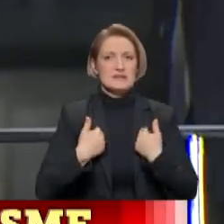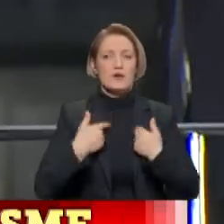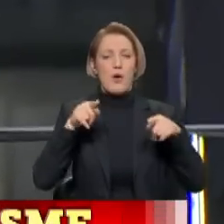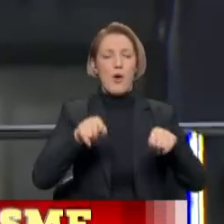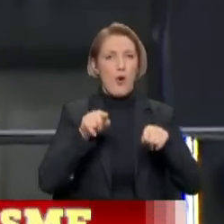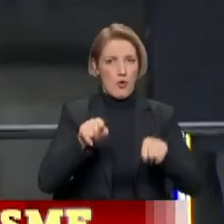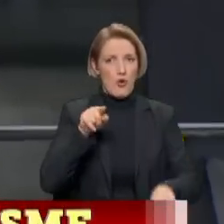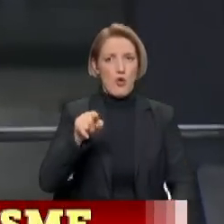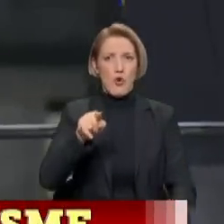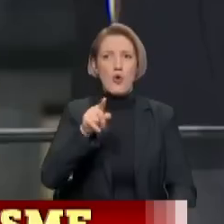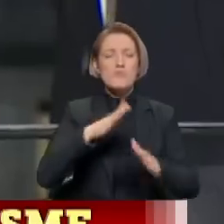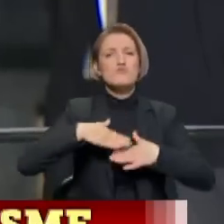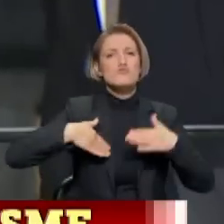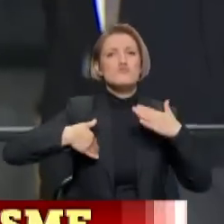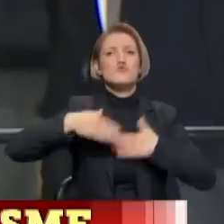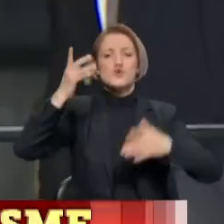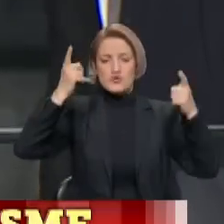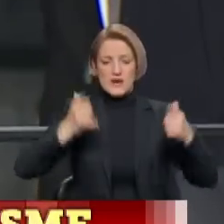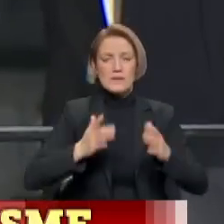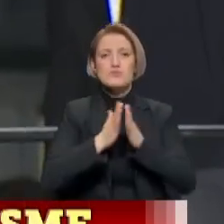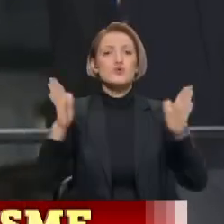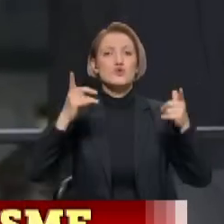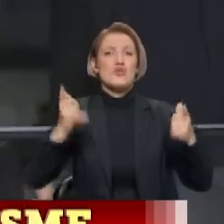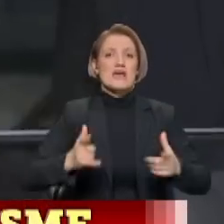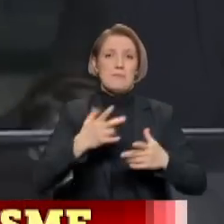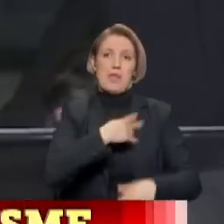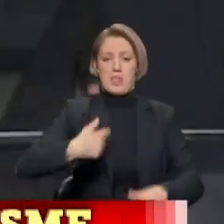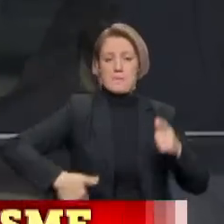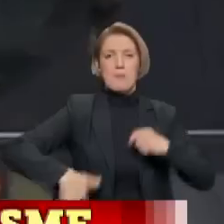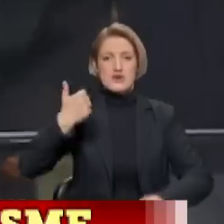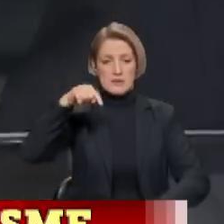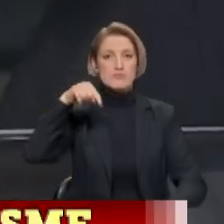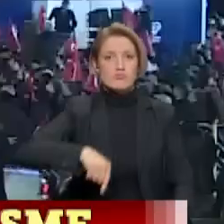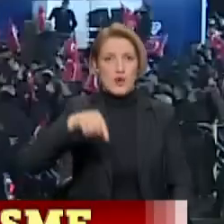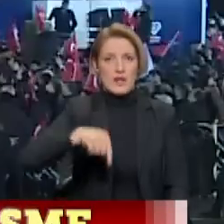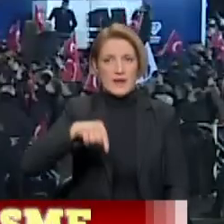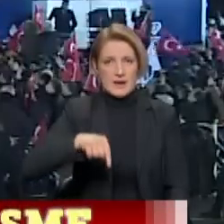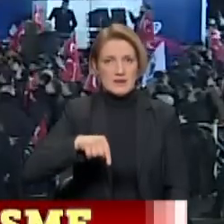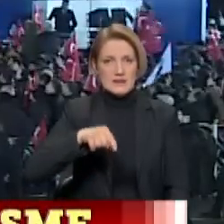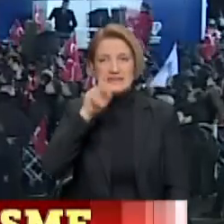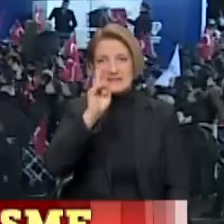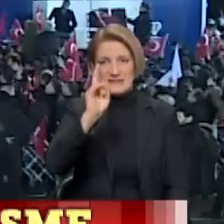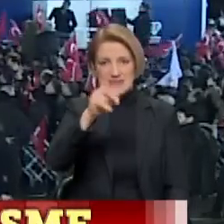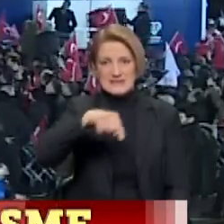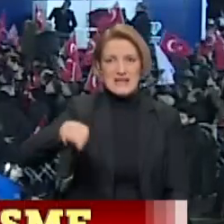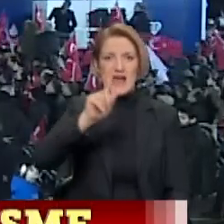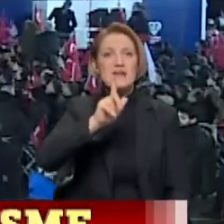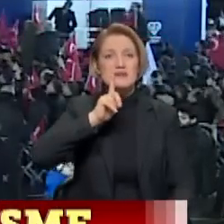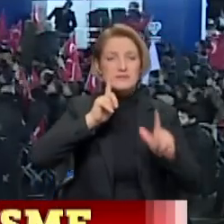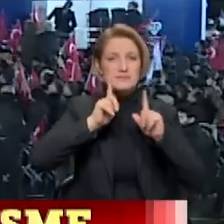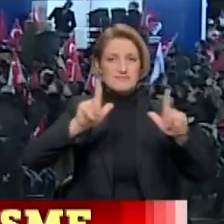Ve o büyük şehir belediye başkanı buradan sizlere